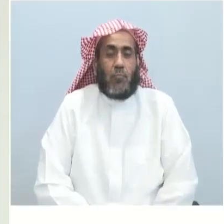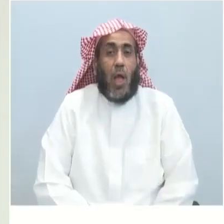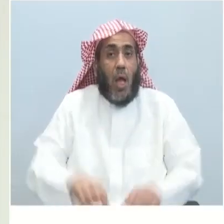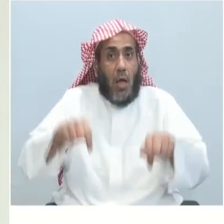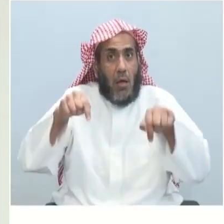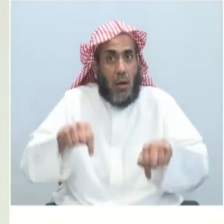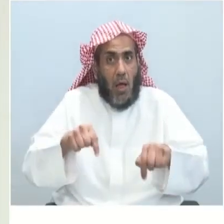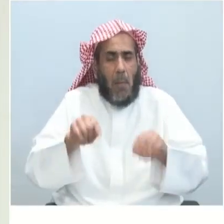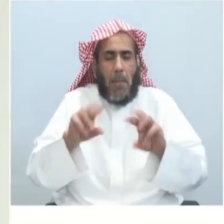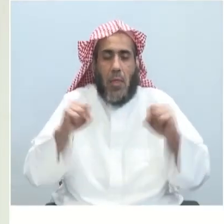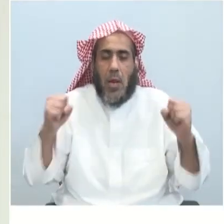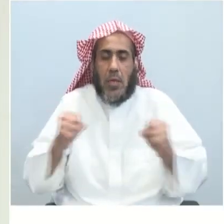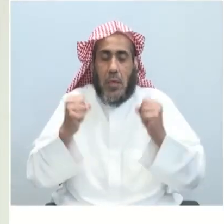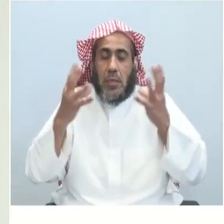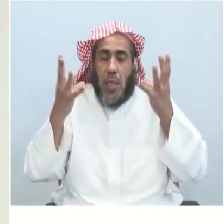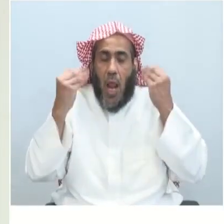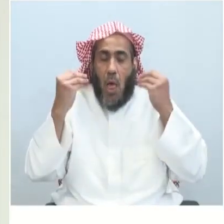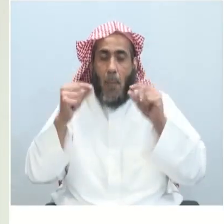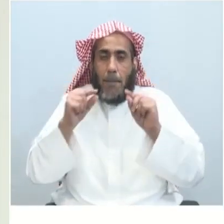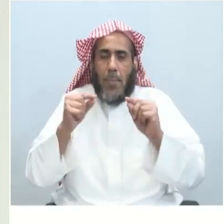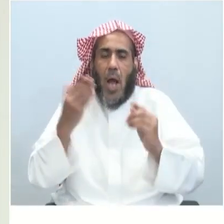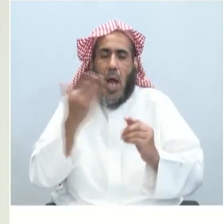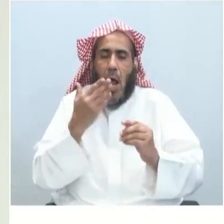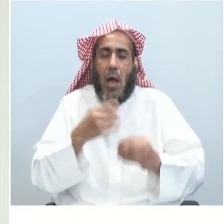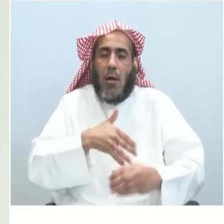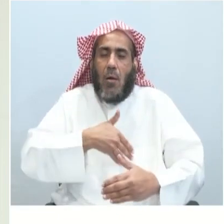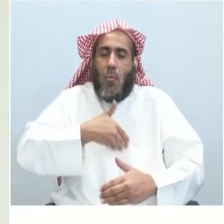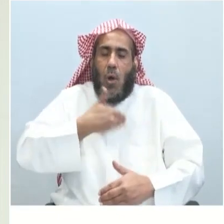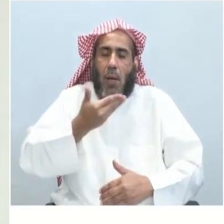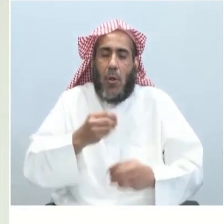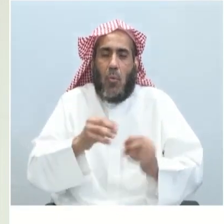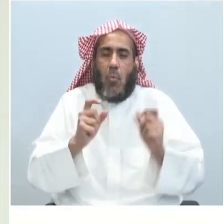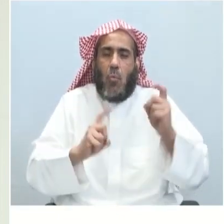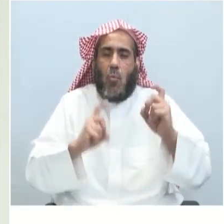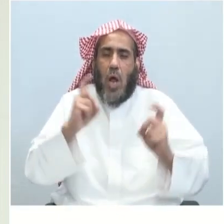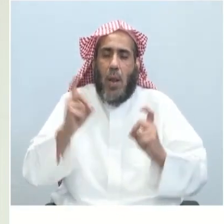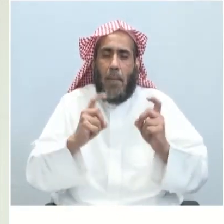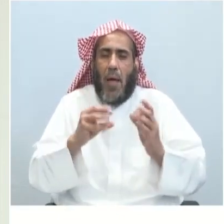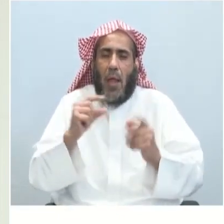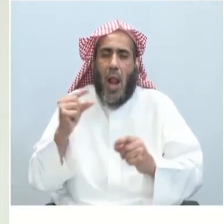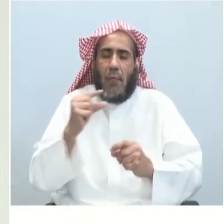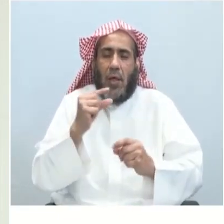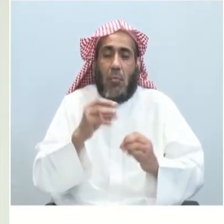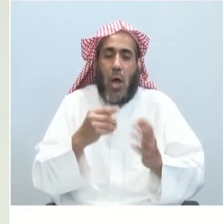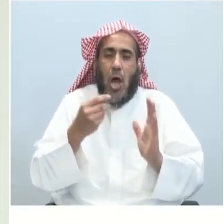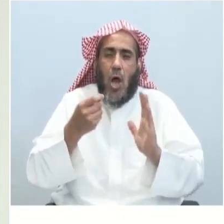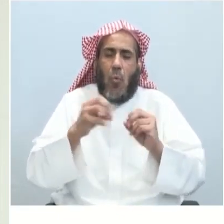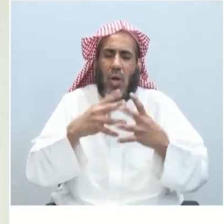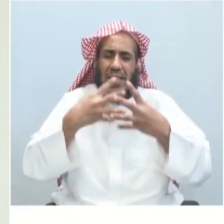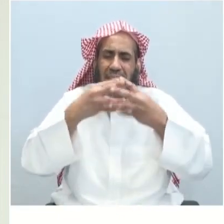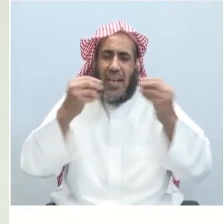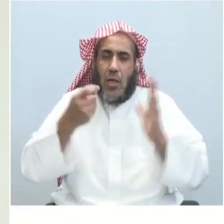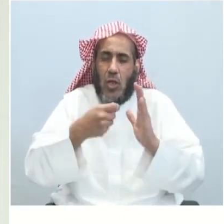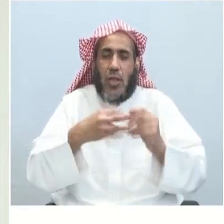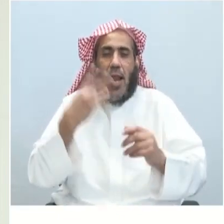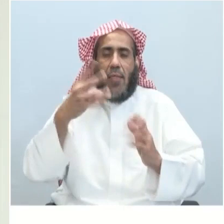هنا طبعا بعض نشاطات التعلم في الحديث هنا قراءه معبره قرنا النص ثم مناقشه بعض الالفاظ وايضا انثر ابيات او نثر الابيات يختار